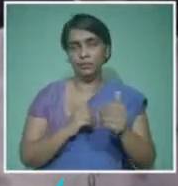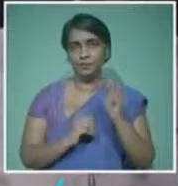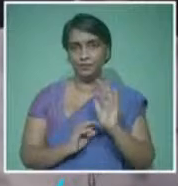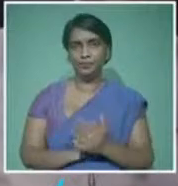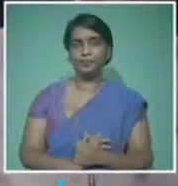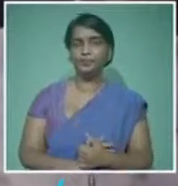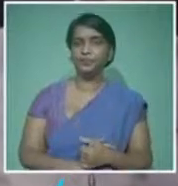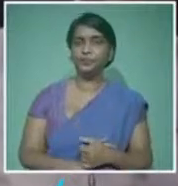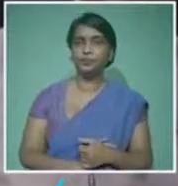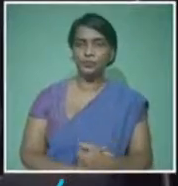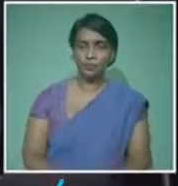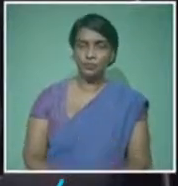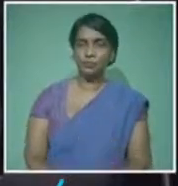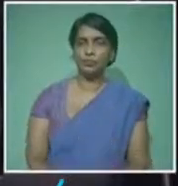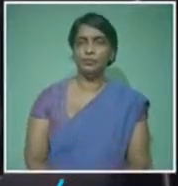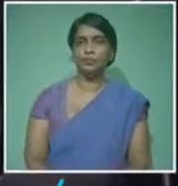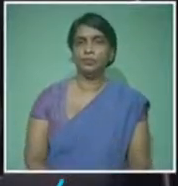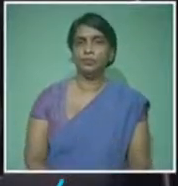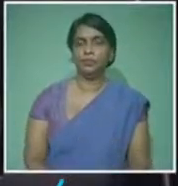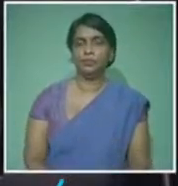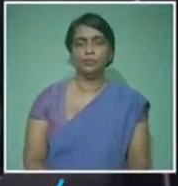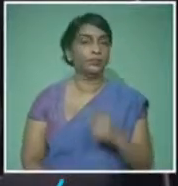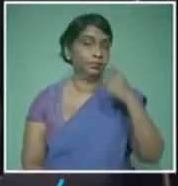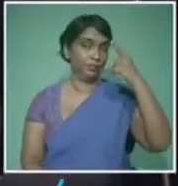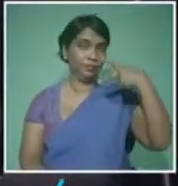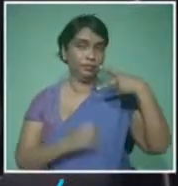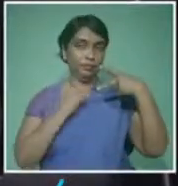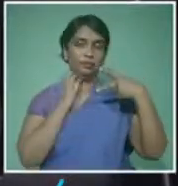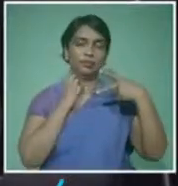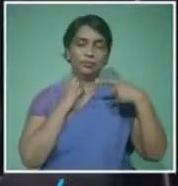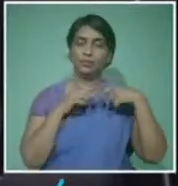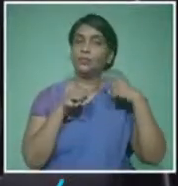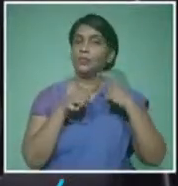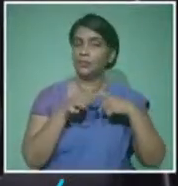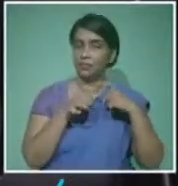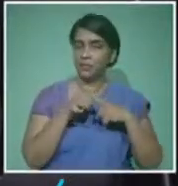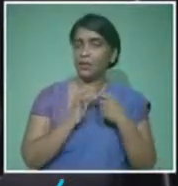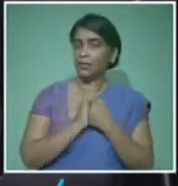දෙවැනි ප්‍රශ්නය ගරු ඇමතුමනි දැන්